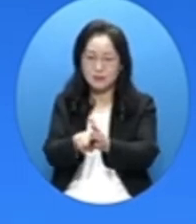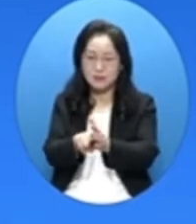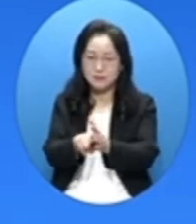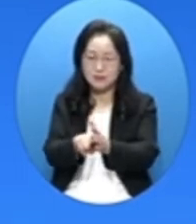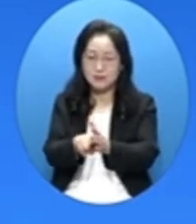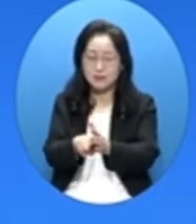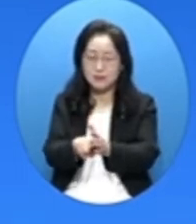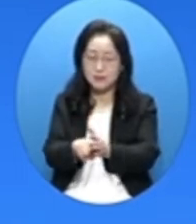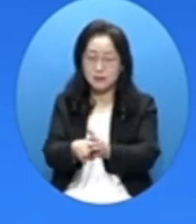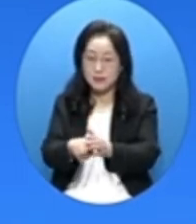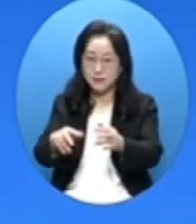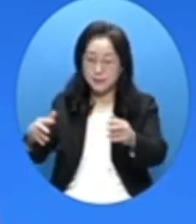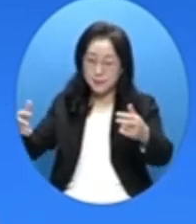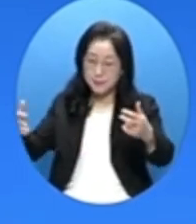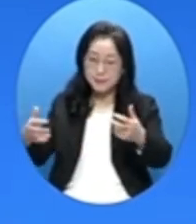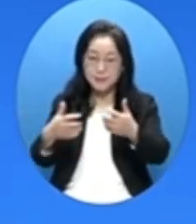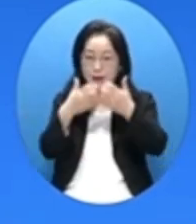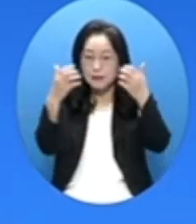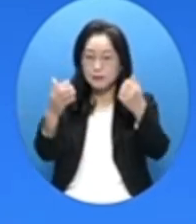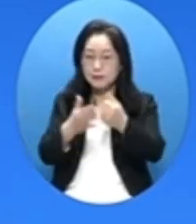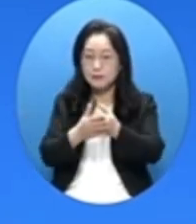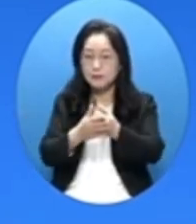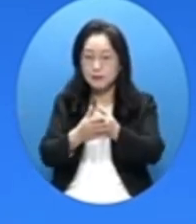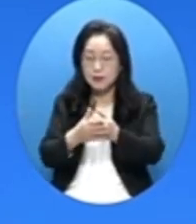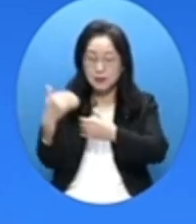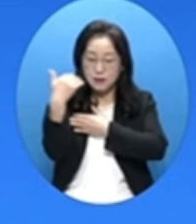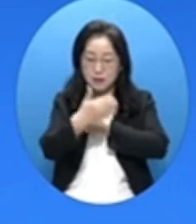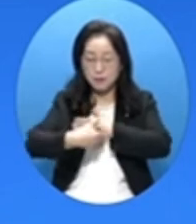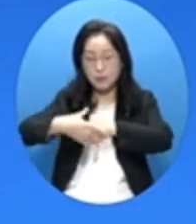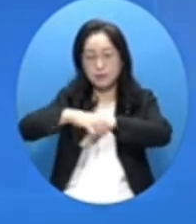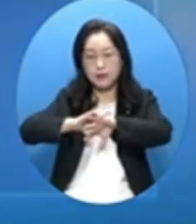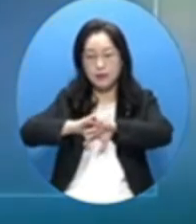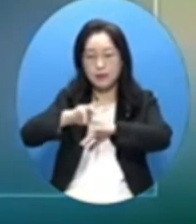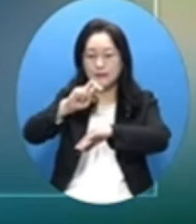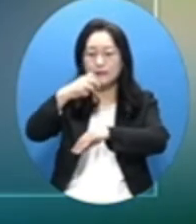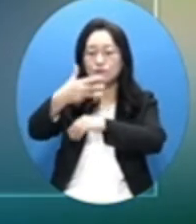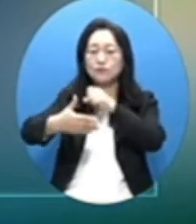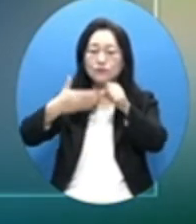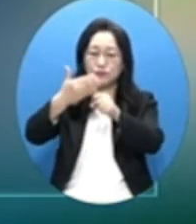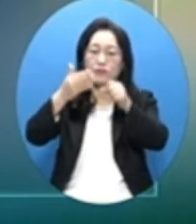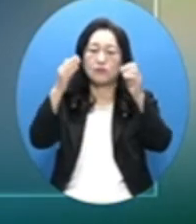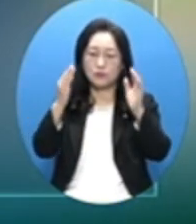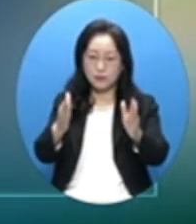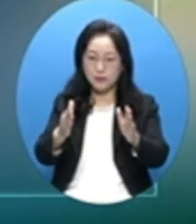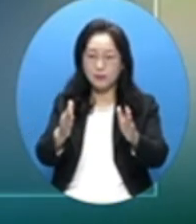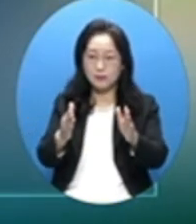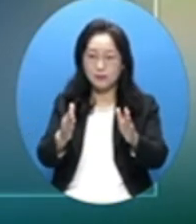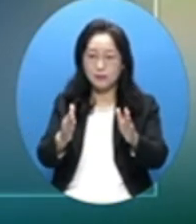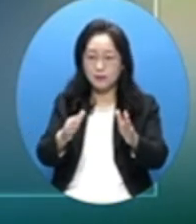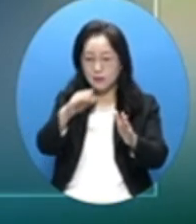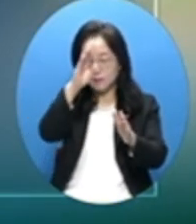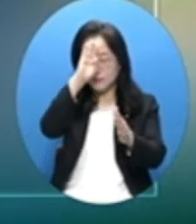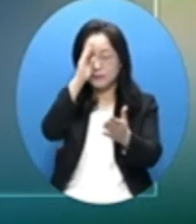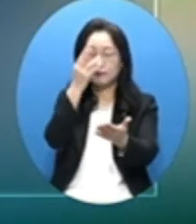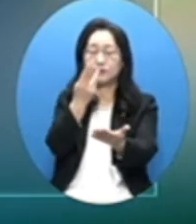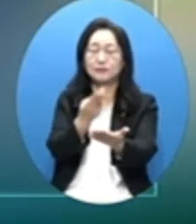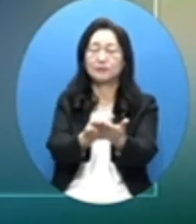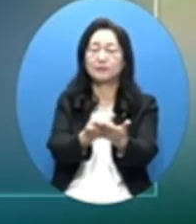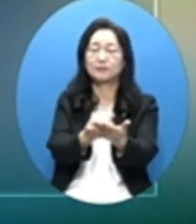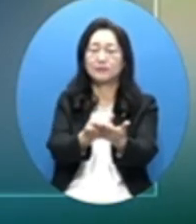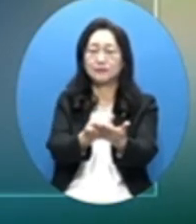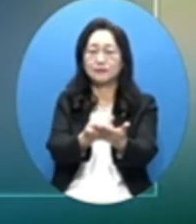사고로 인해서 전신만 바가 돼서 29년 동안 병사에